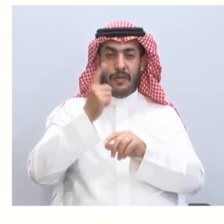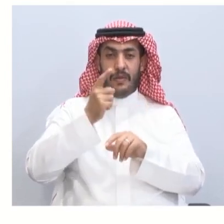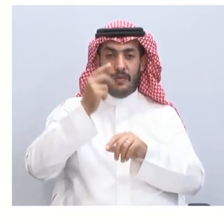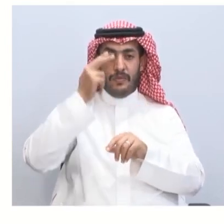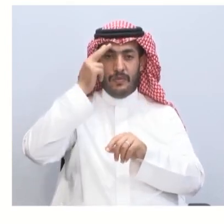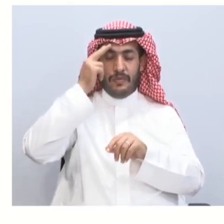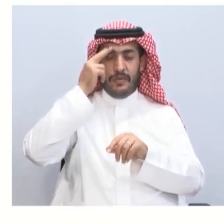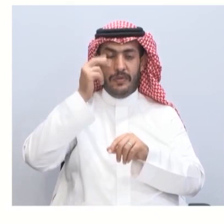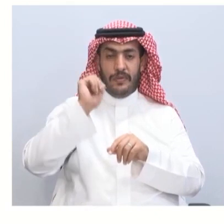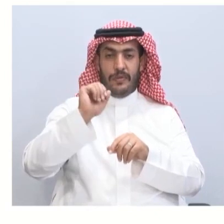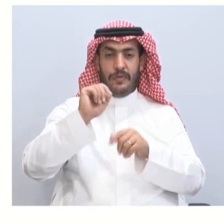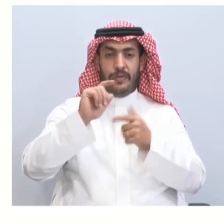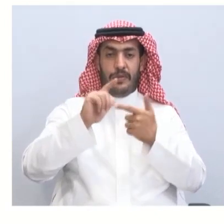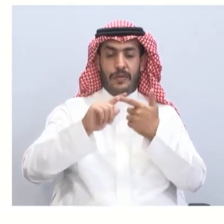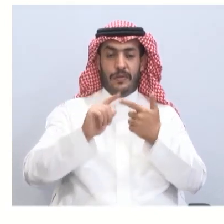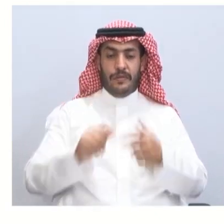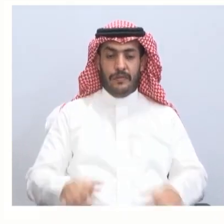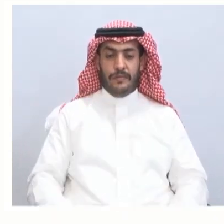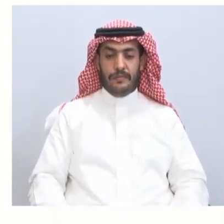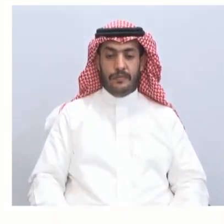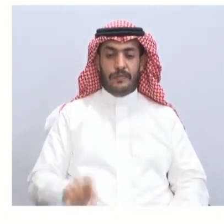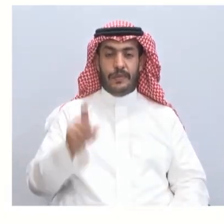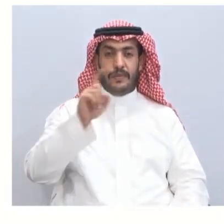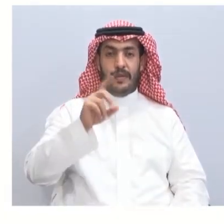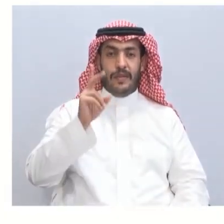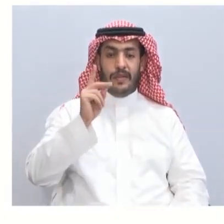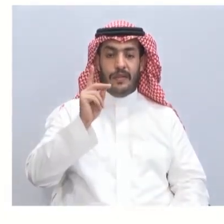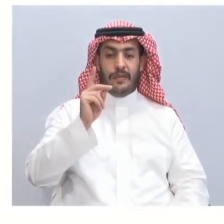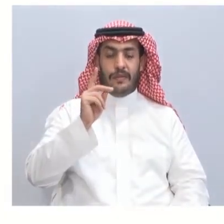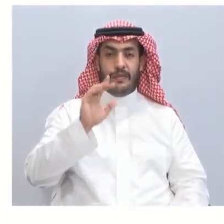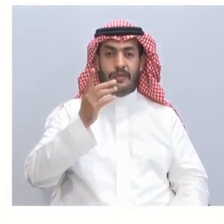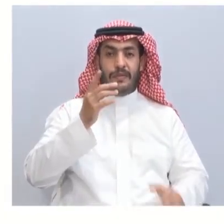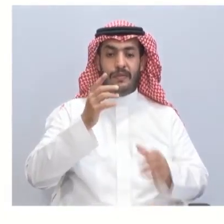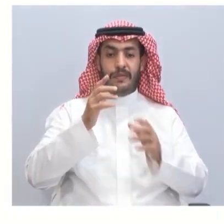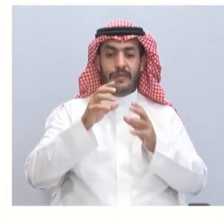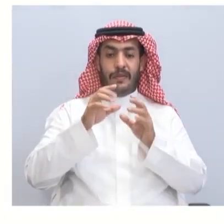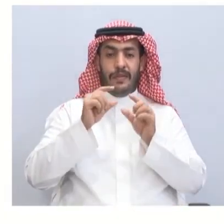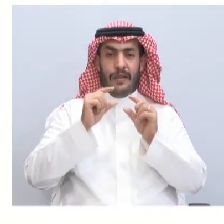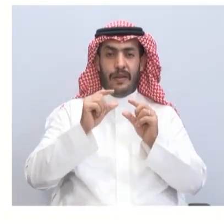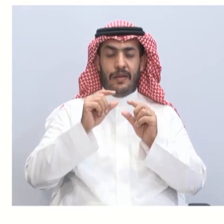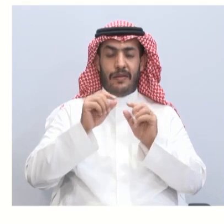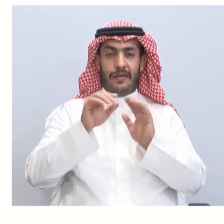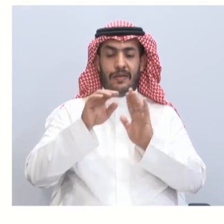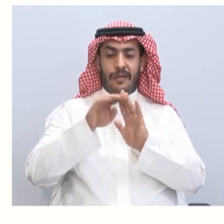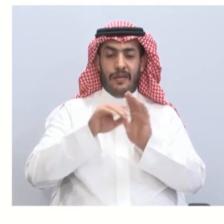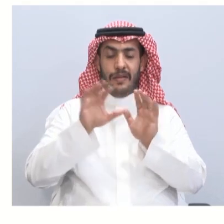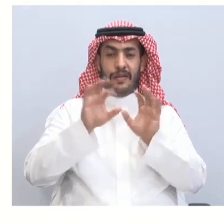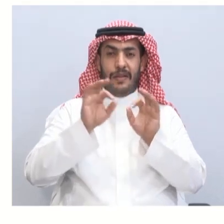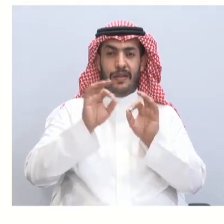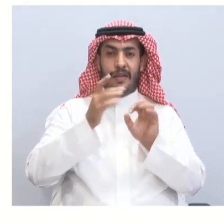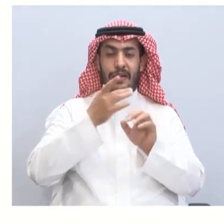الدوله السعوديه الثانيه السؤال الثاني ما هي الدلاله على